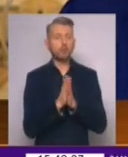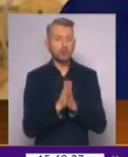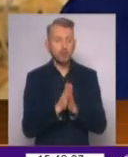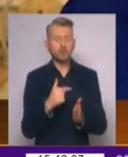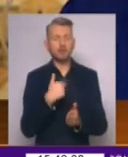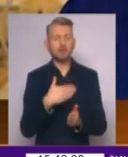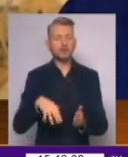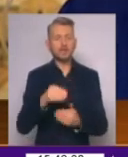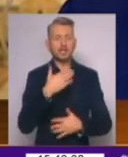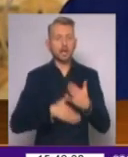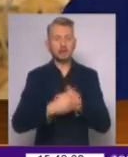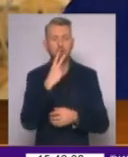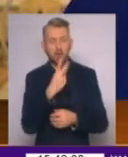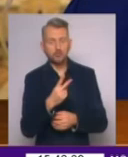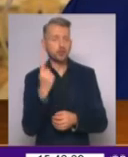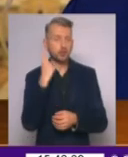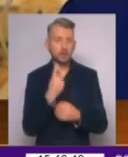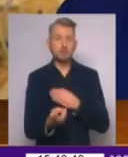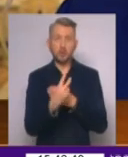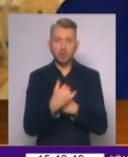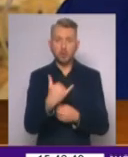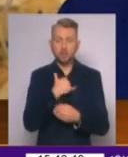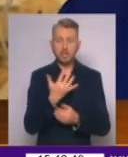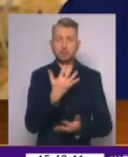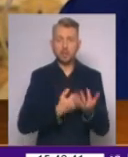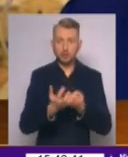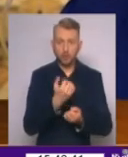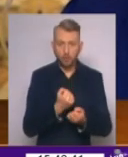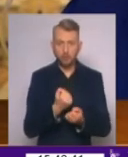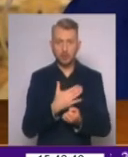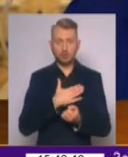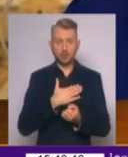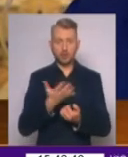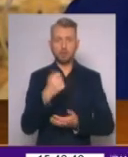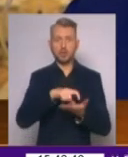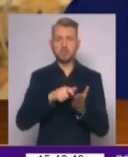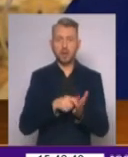всіх раді бачити, чути. Приходьте до мене на прийом громадян, як вже сказав, моя приймальня